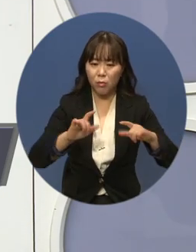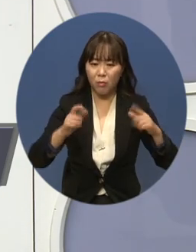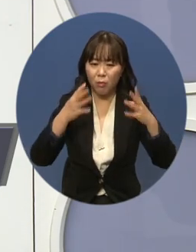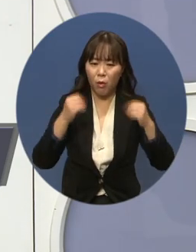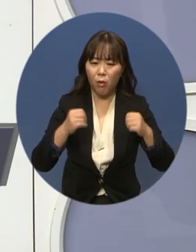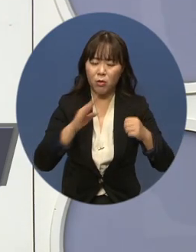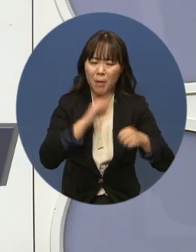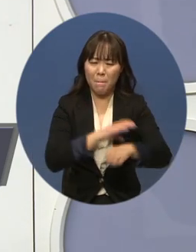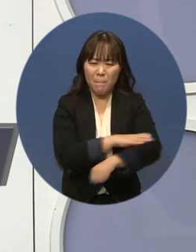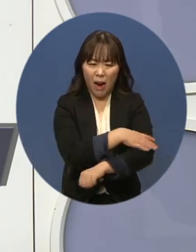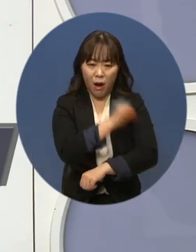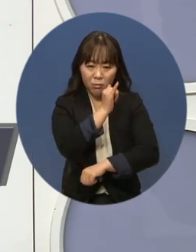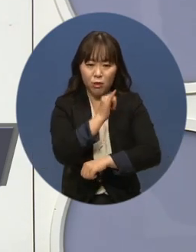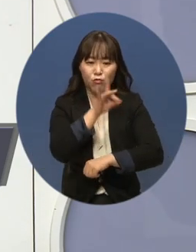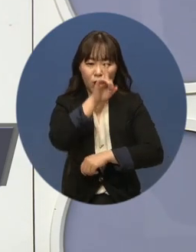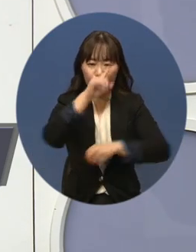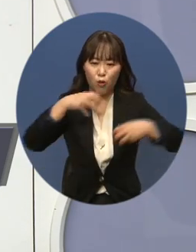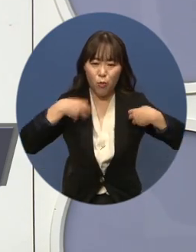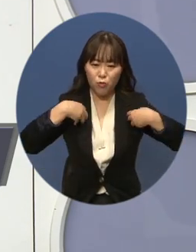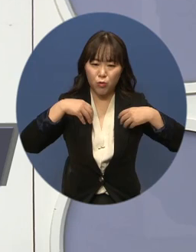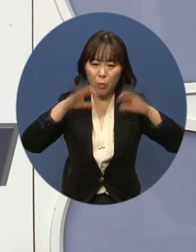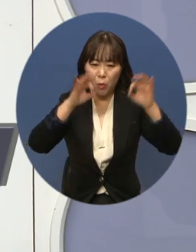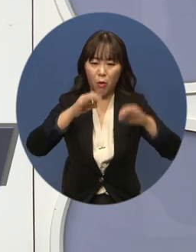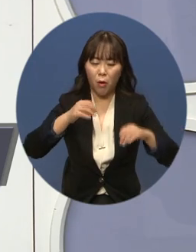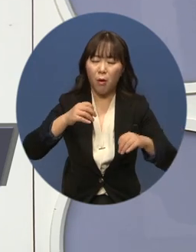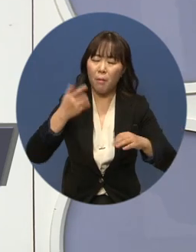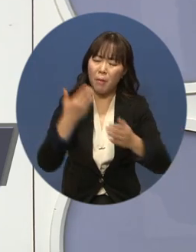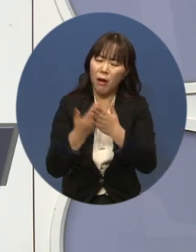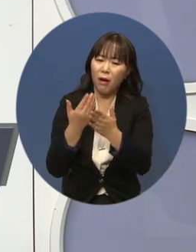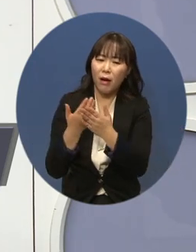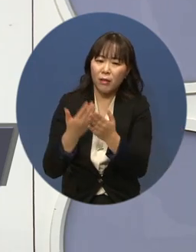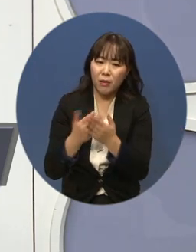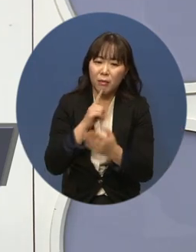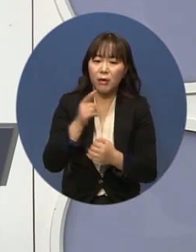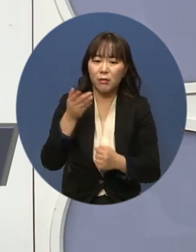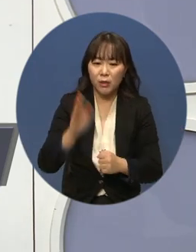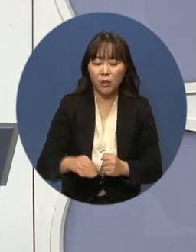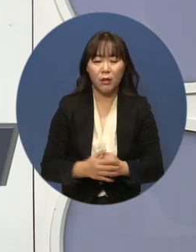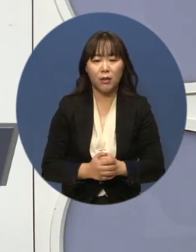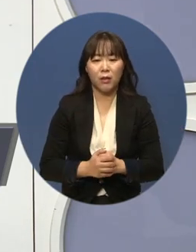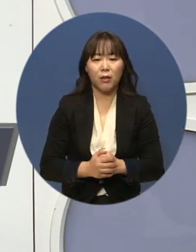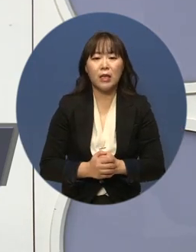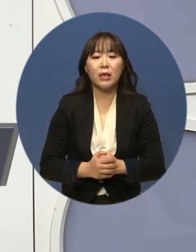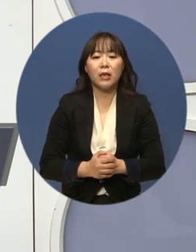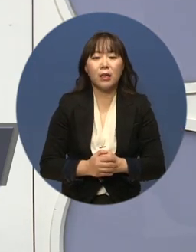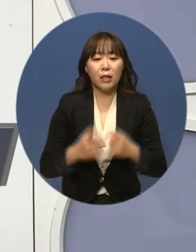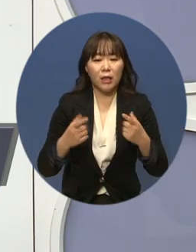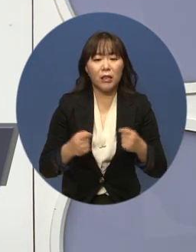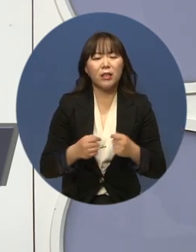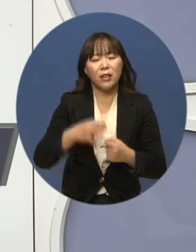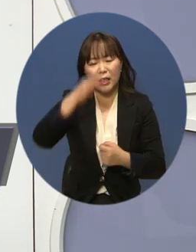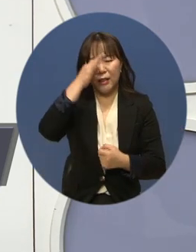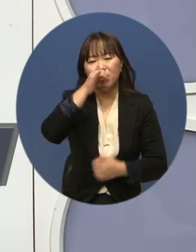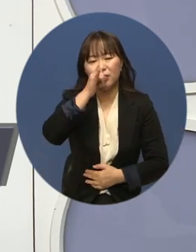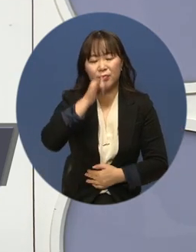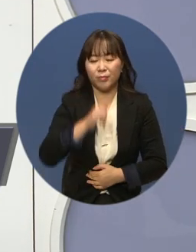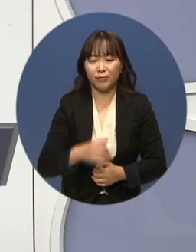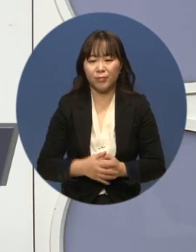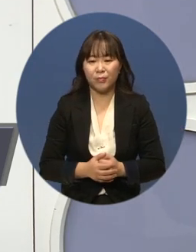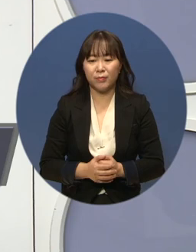권한이에요. 어떻게 보면 중앙정부 보고 맨날 권한을 내려달라고 하는데 그래서 이런 역기능이 있습니다. 가끔 그래서 뭐